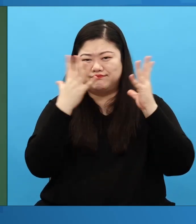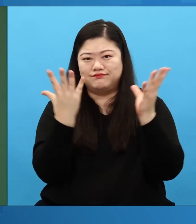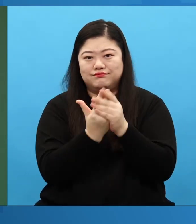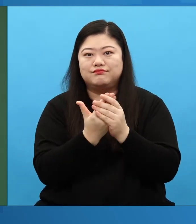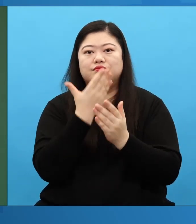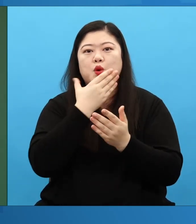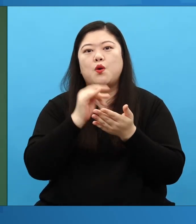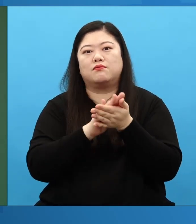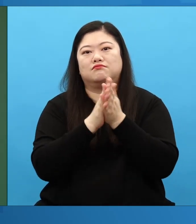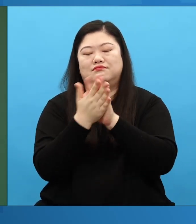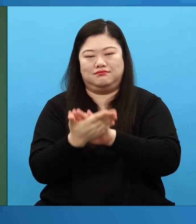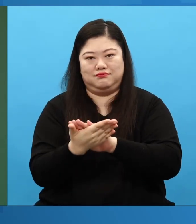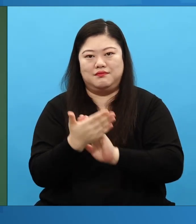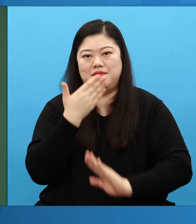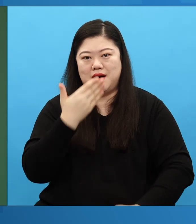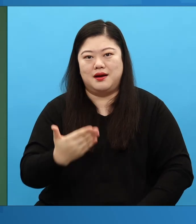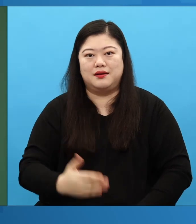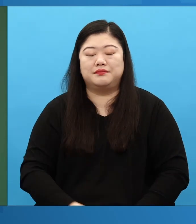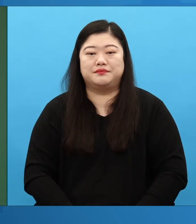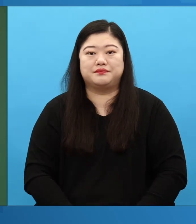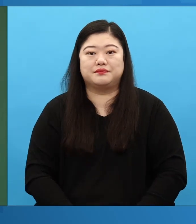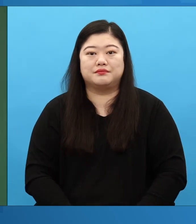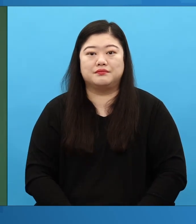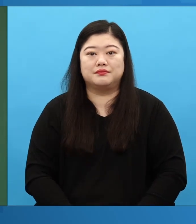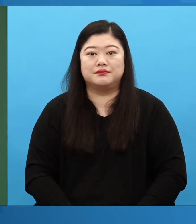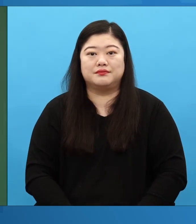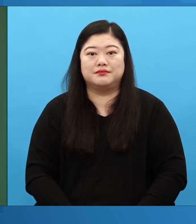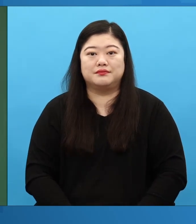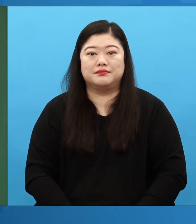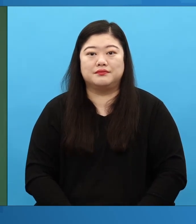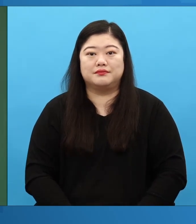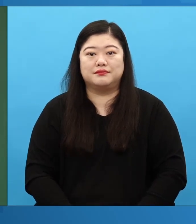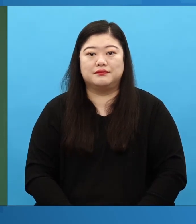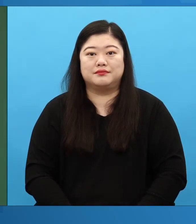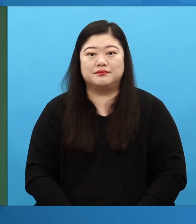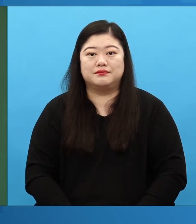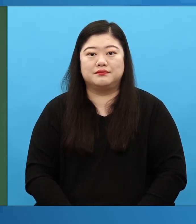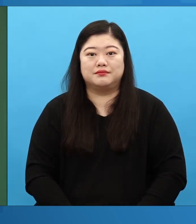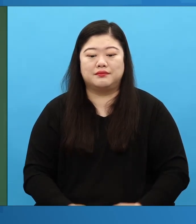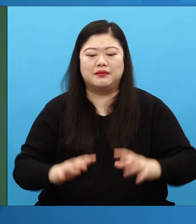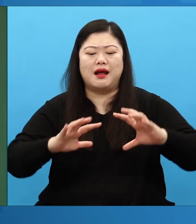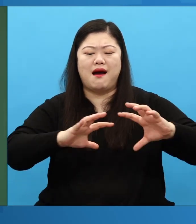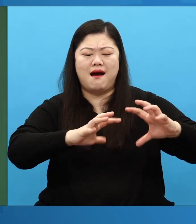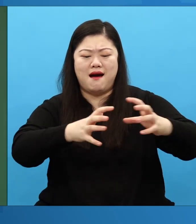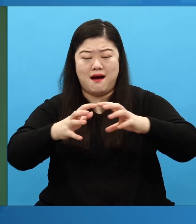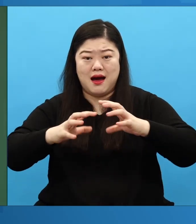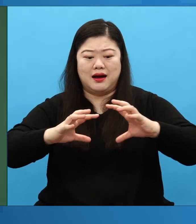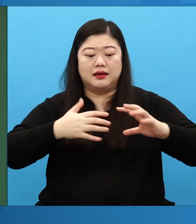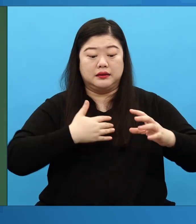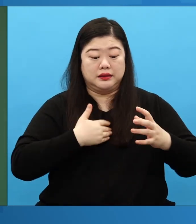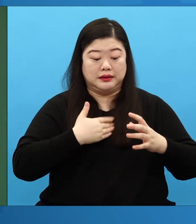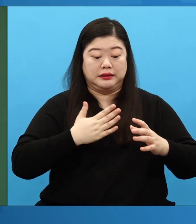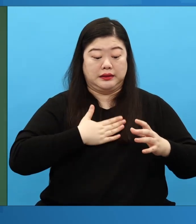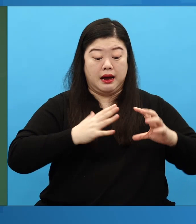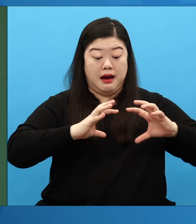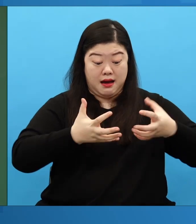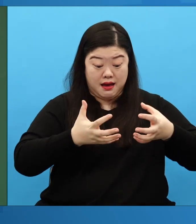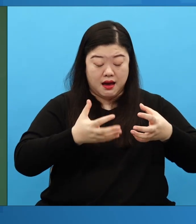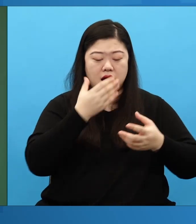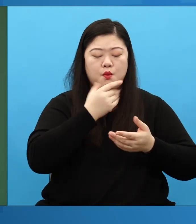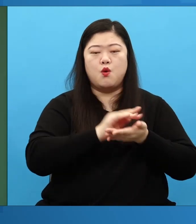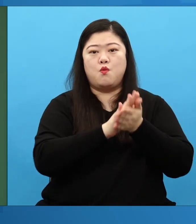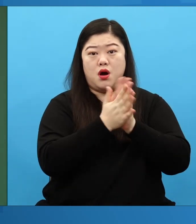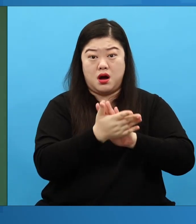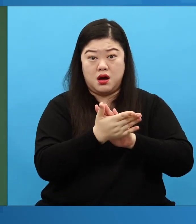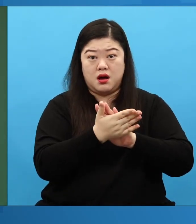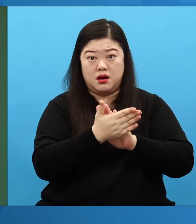gospelization. 자연 따라올 수밖에 없죠. And so this comes naturally. 나라 복음화, 세계 복음화가 따라오죠. And then we see naturally